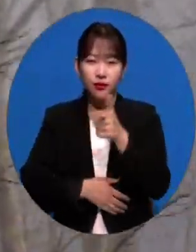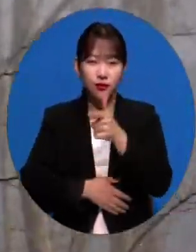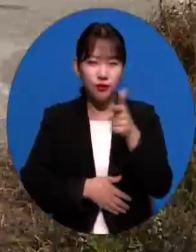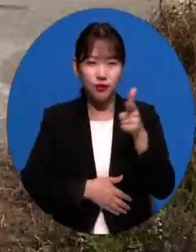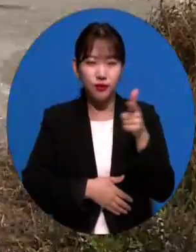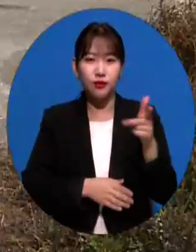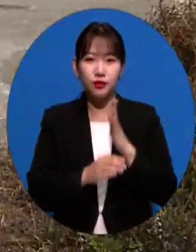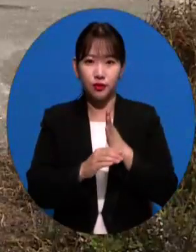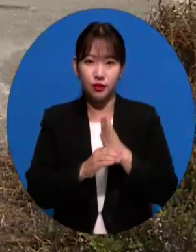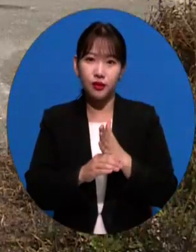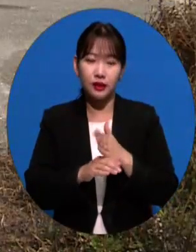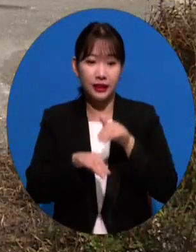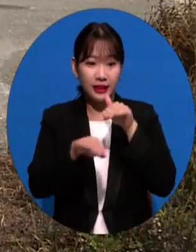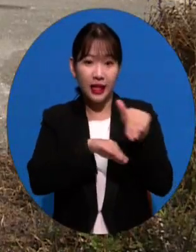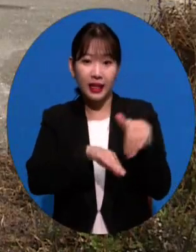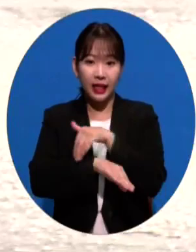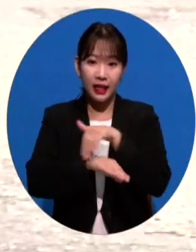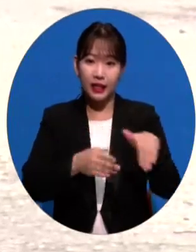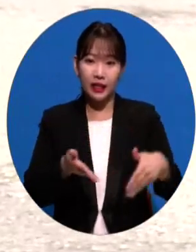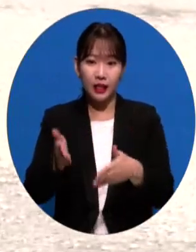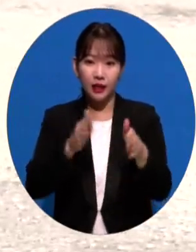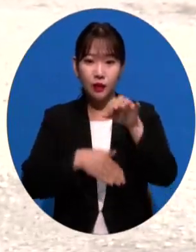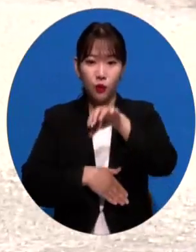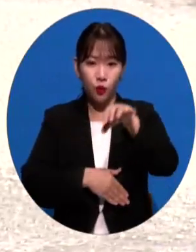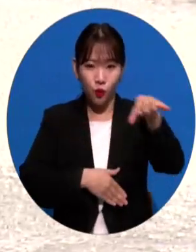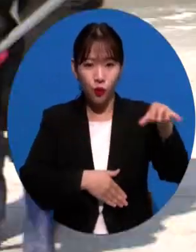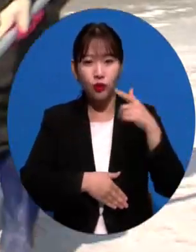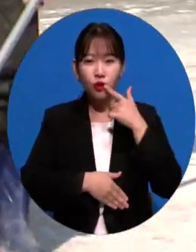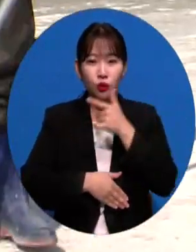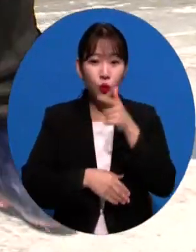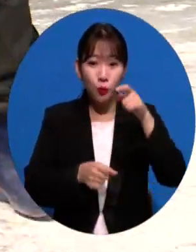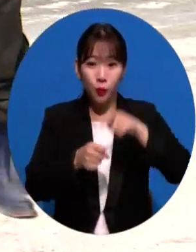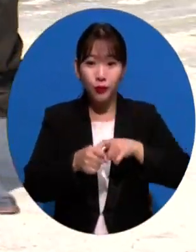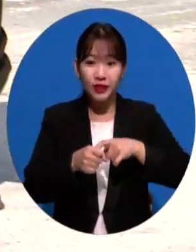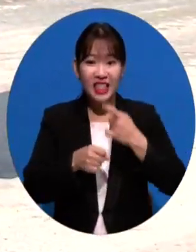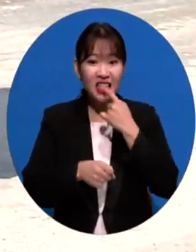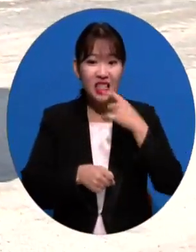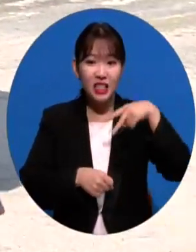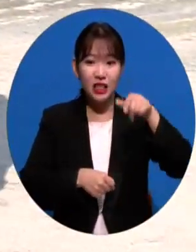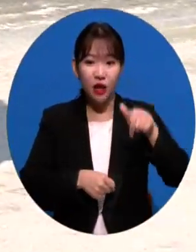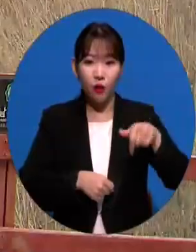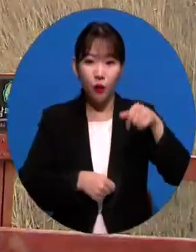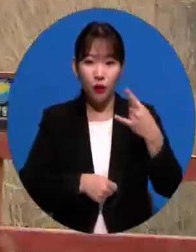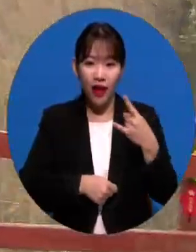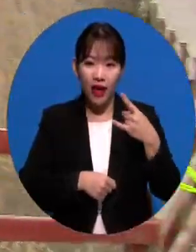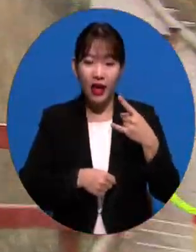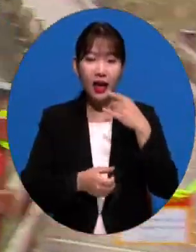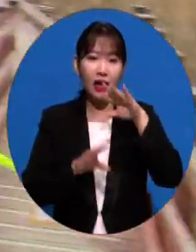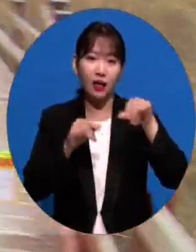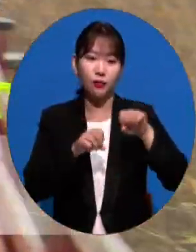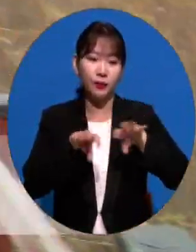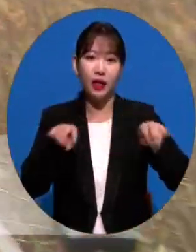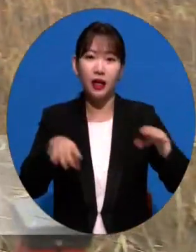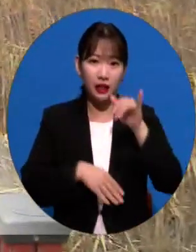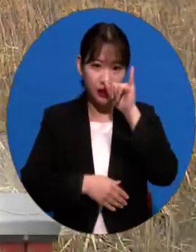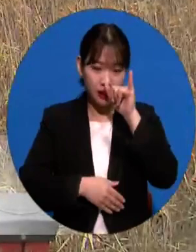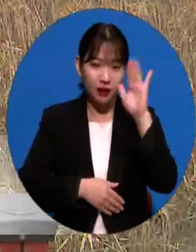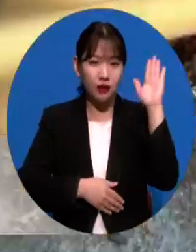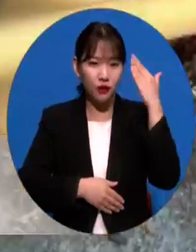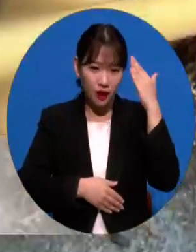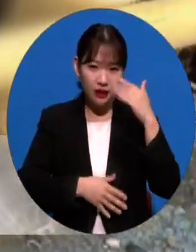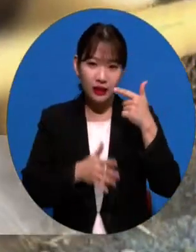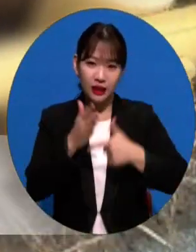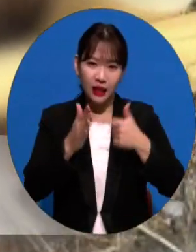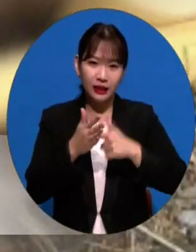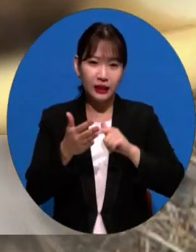분사합니다. 차량들이 오가는 길 곳곳에는 소독용 흰 석회가루가 뿌려졌습니다. 최근 강진만 철새